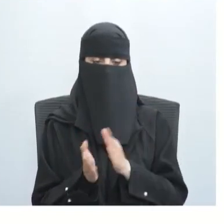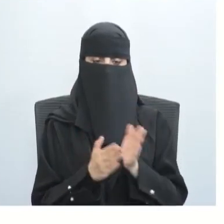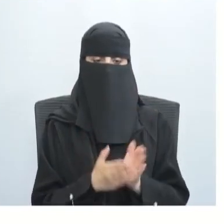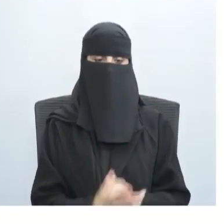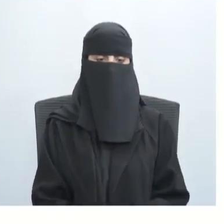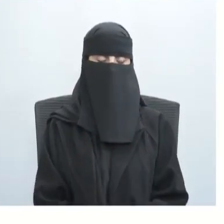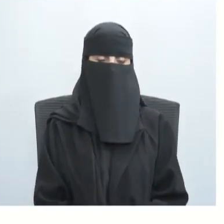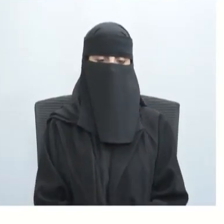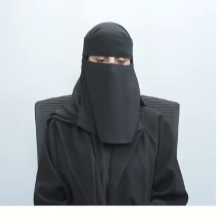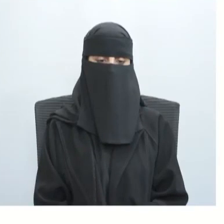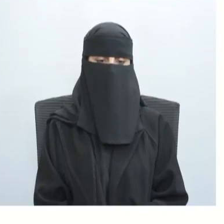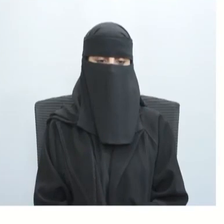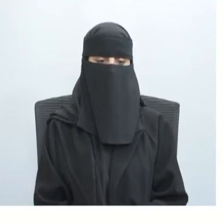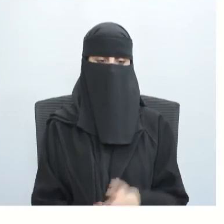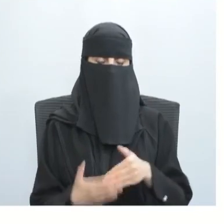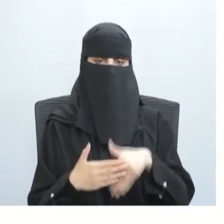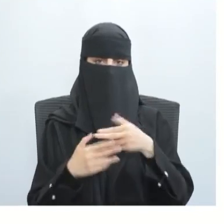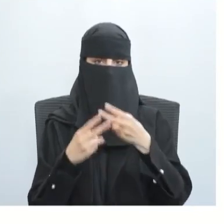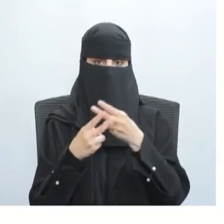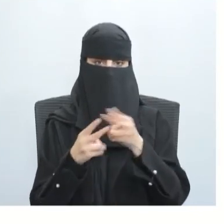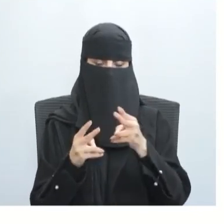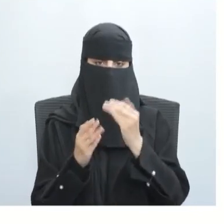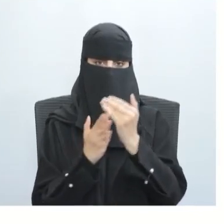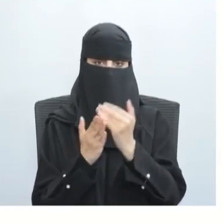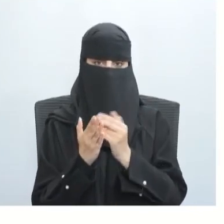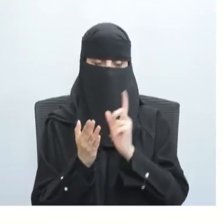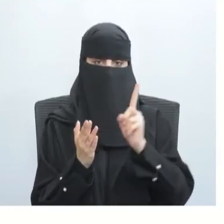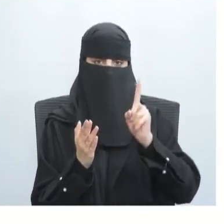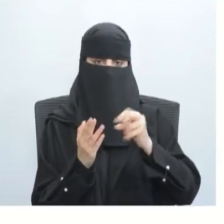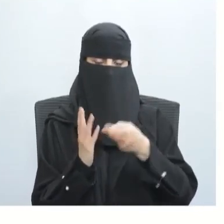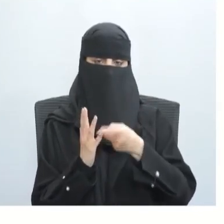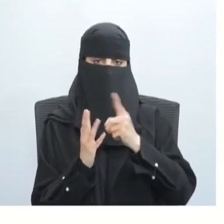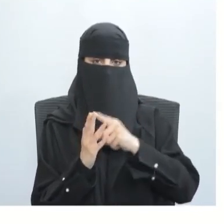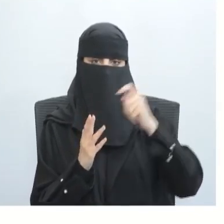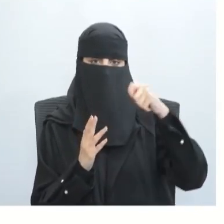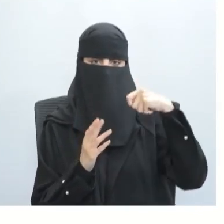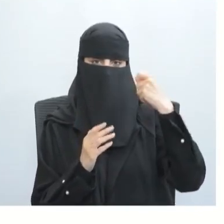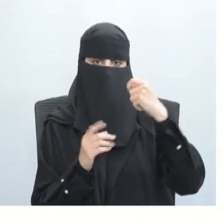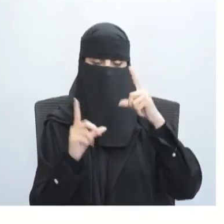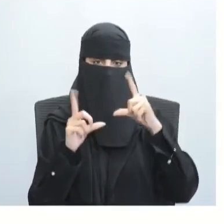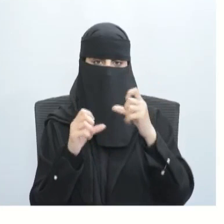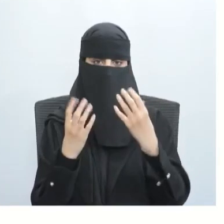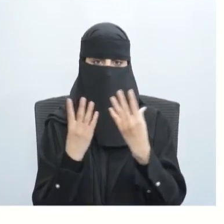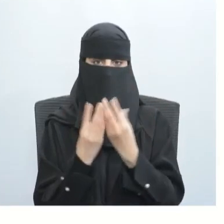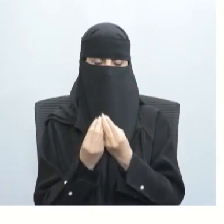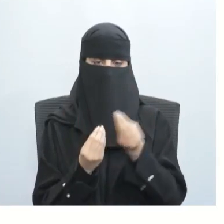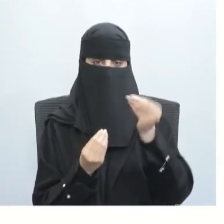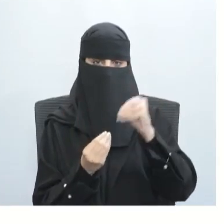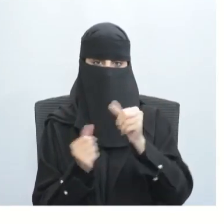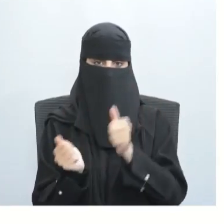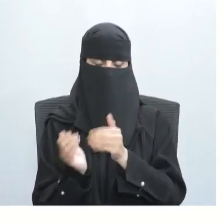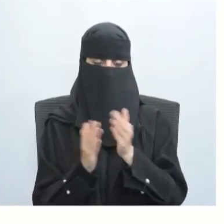بعد فتح البرنامج قائمه ابدا نستطيع استيراد الملفات عن